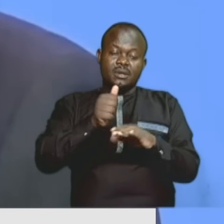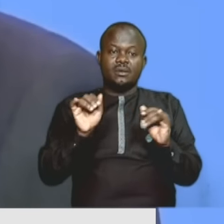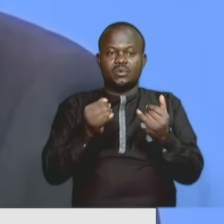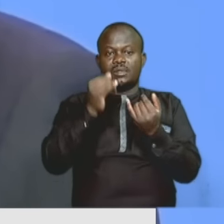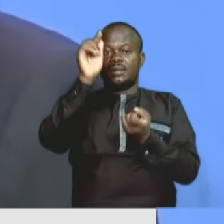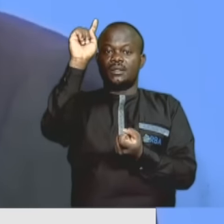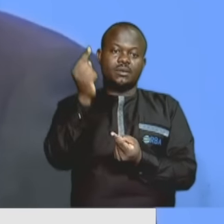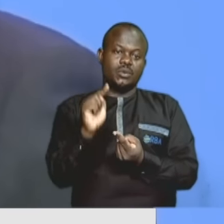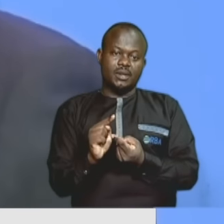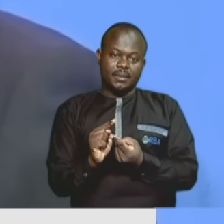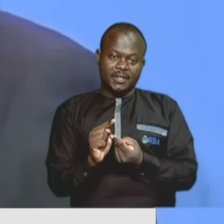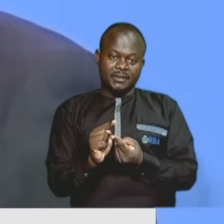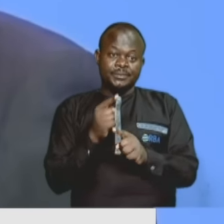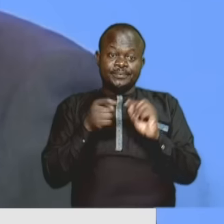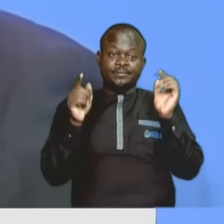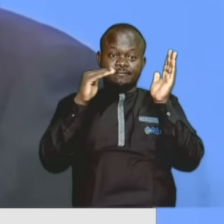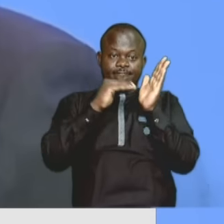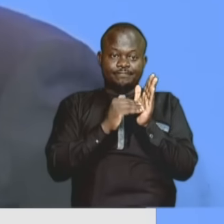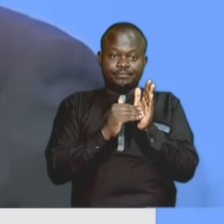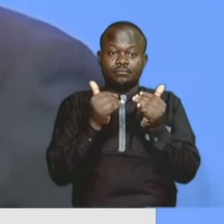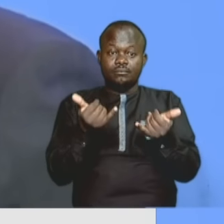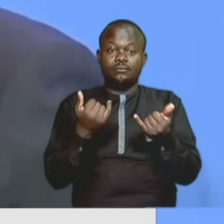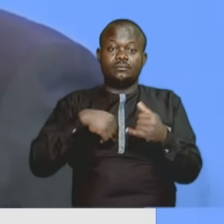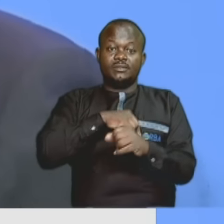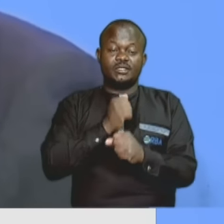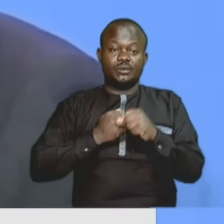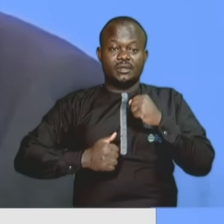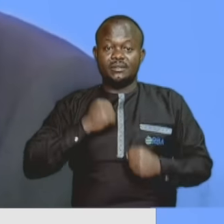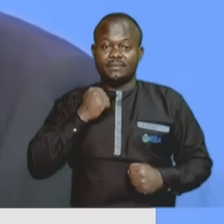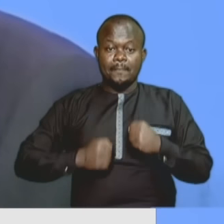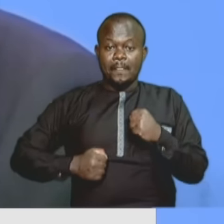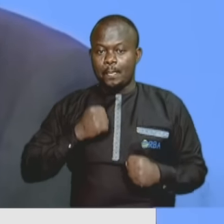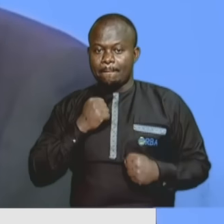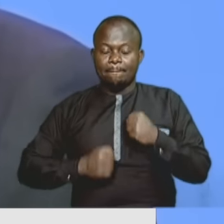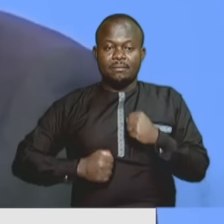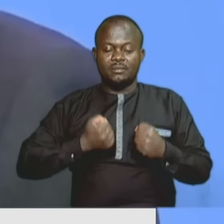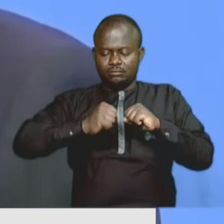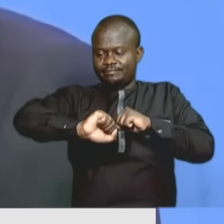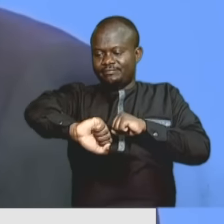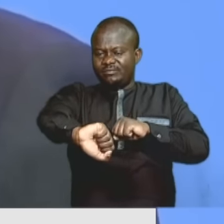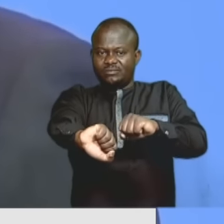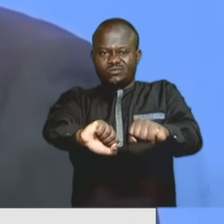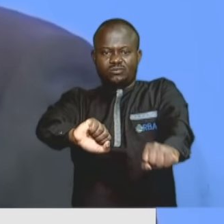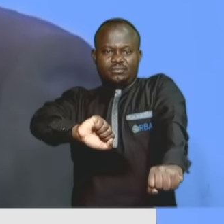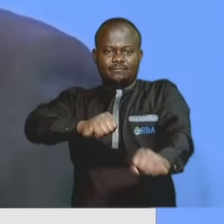kubigabanya, ariko noneho tukanakora siporo imyitozo ngororamubiri